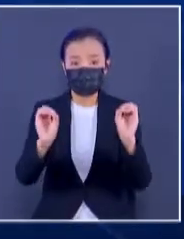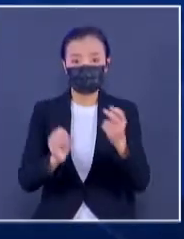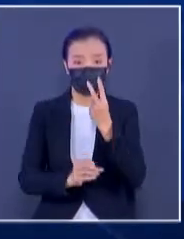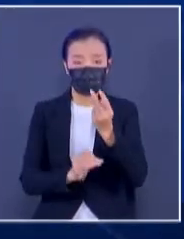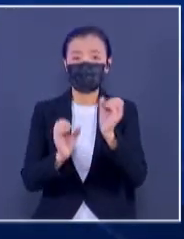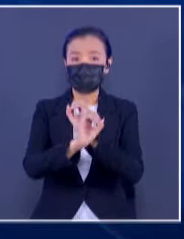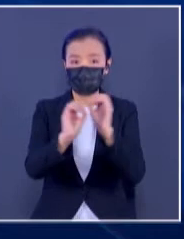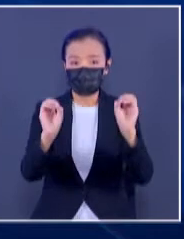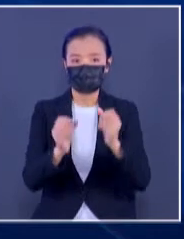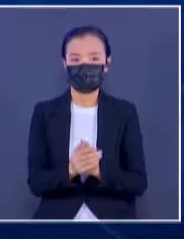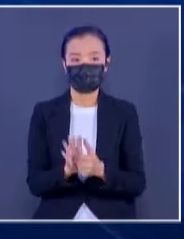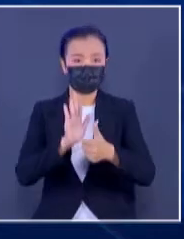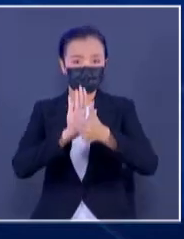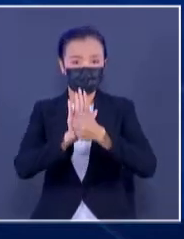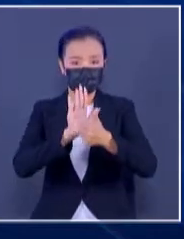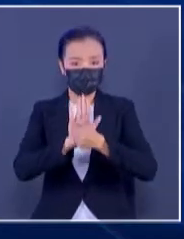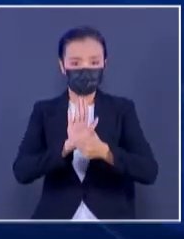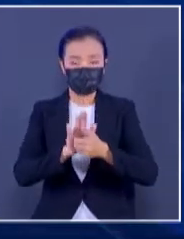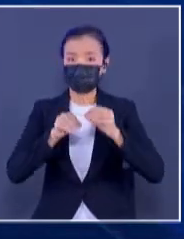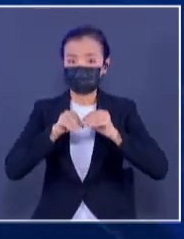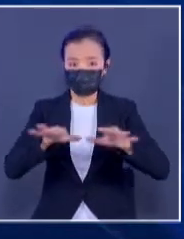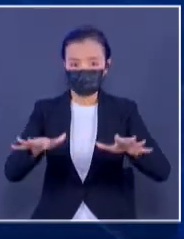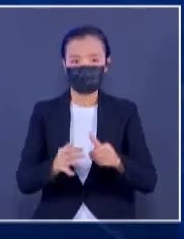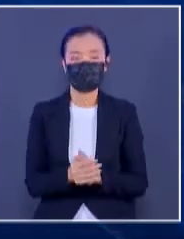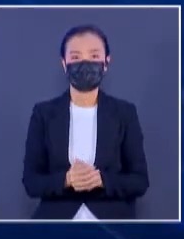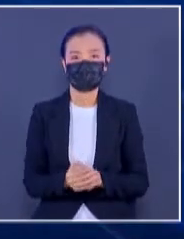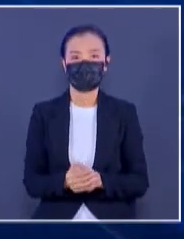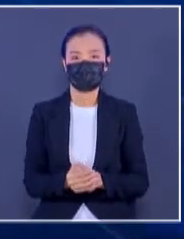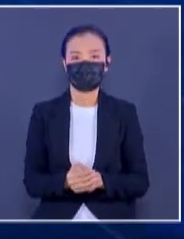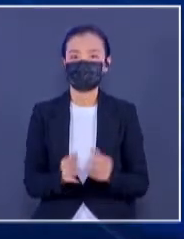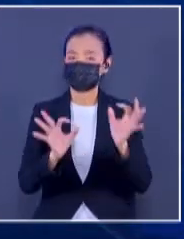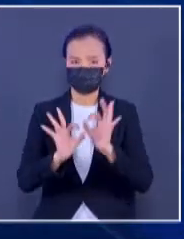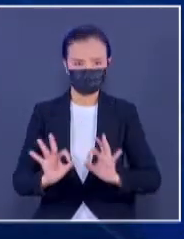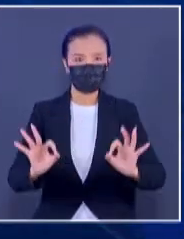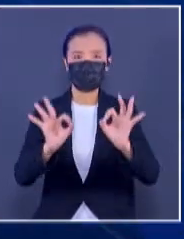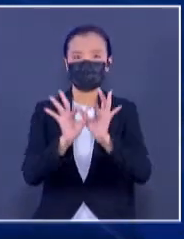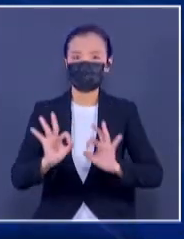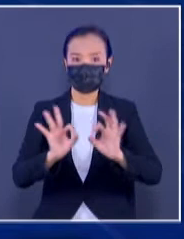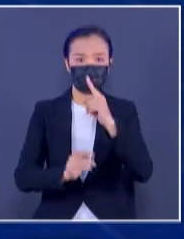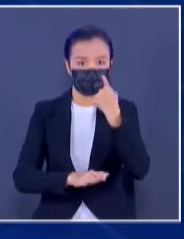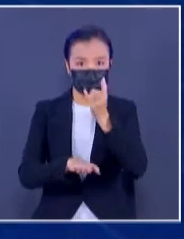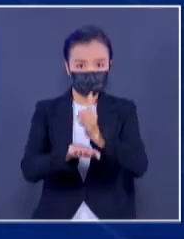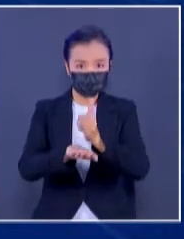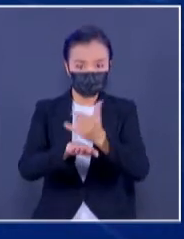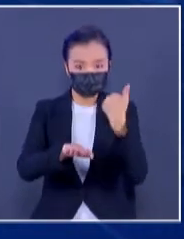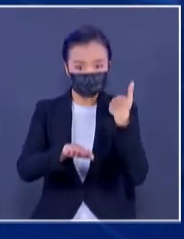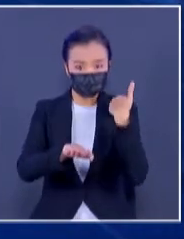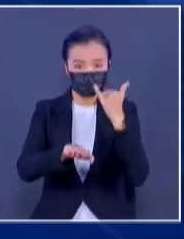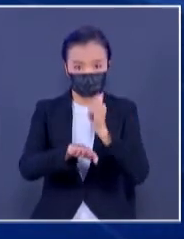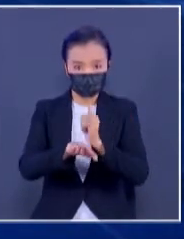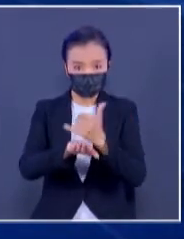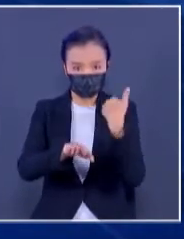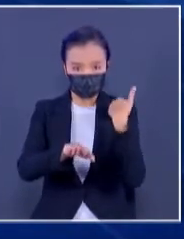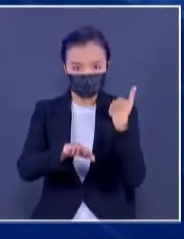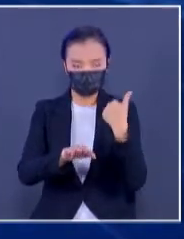นภาพแบบนี้มาก่อนกดไลค์กดแชร์กันเยอะบางคนบอกว่าสำคัญเลยมีใครอยู่ข้างในไหม มาด้